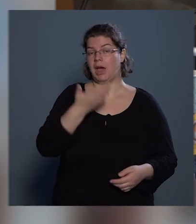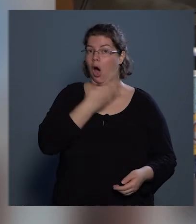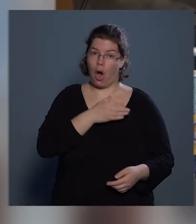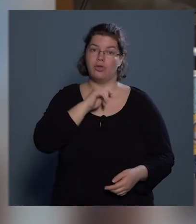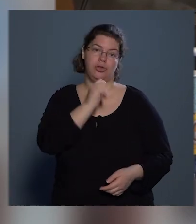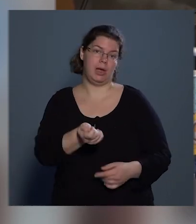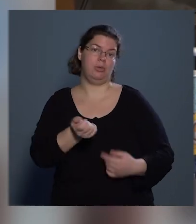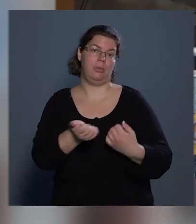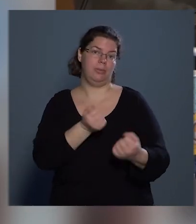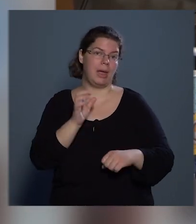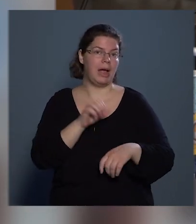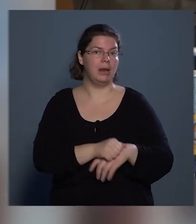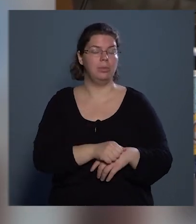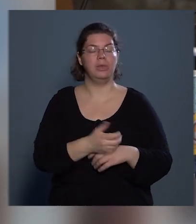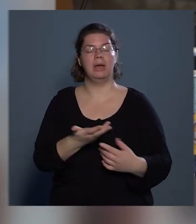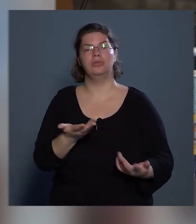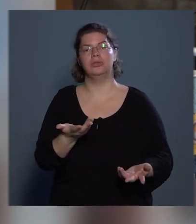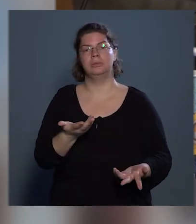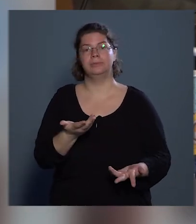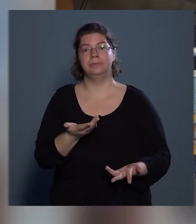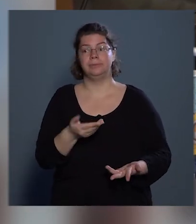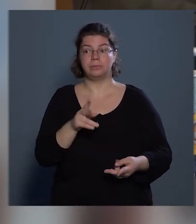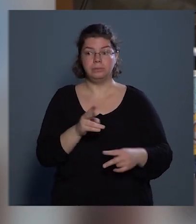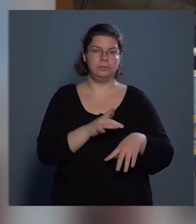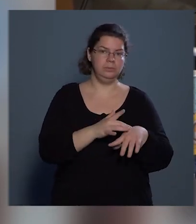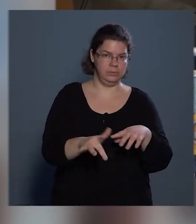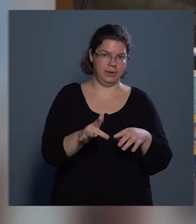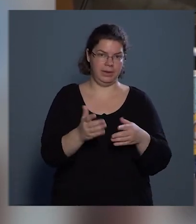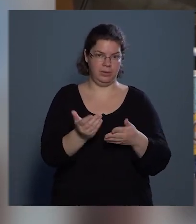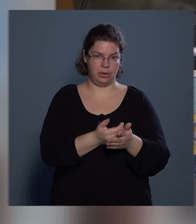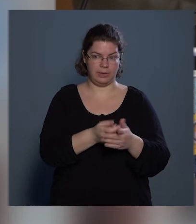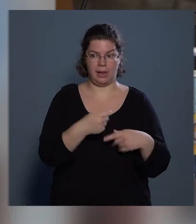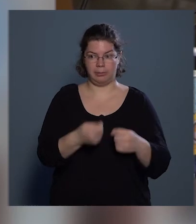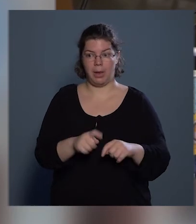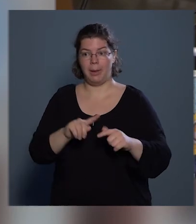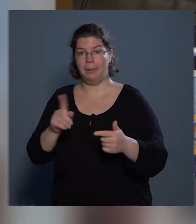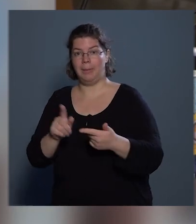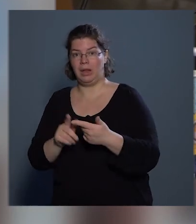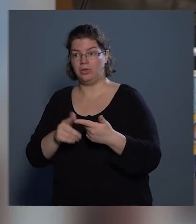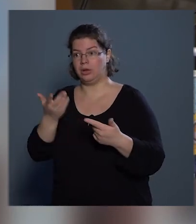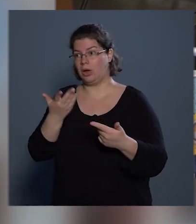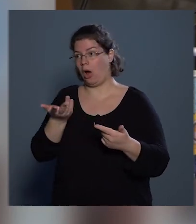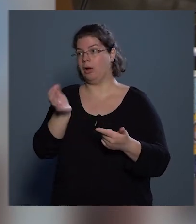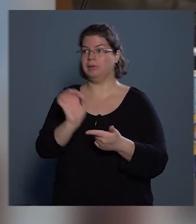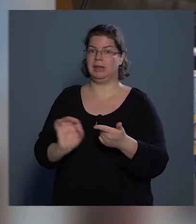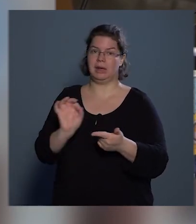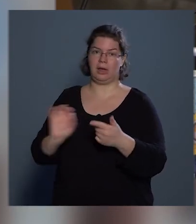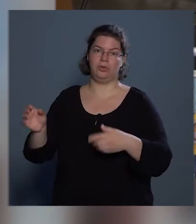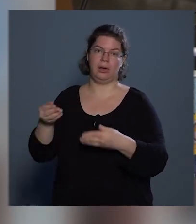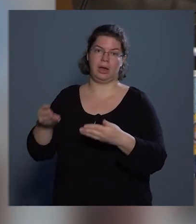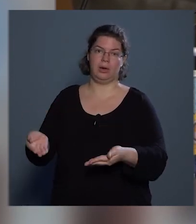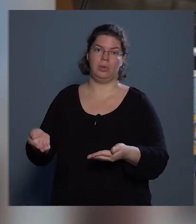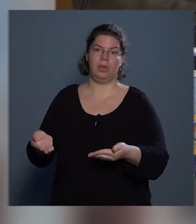valamilyen állapban vagyunk, akkor az ingyenes használatba adásra, a másik pedig, hogy kerüljön kiírásra a